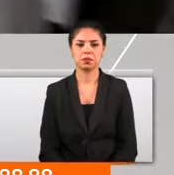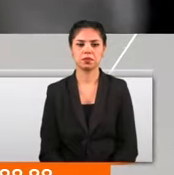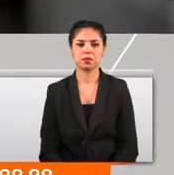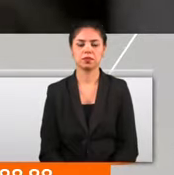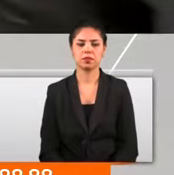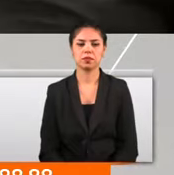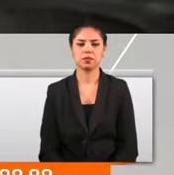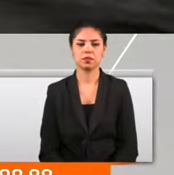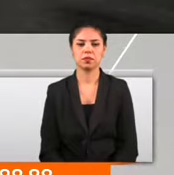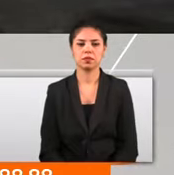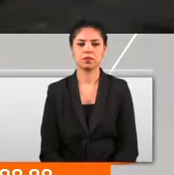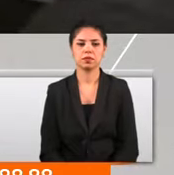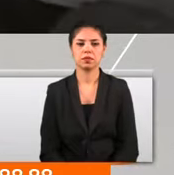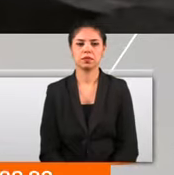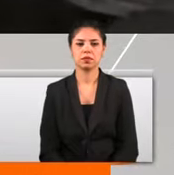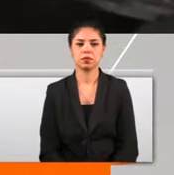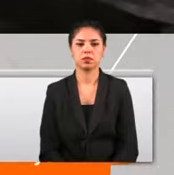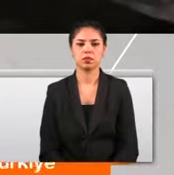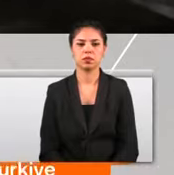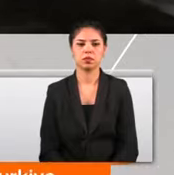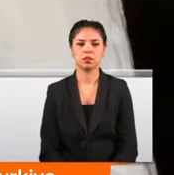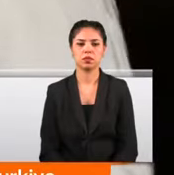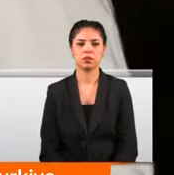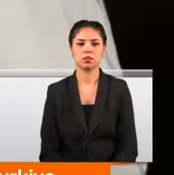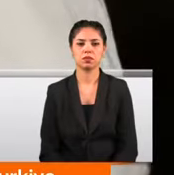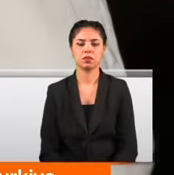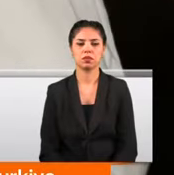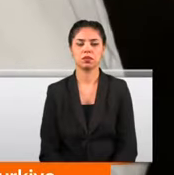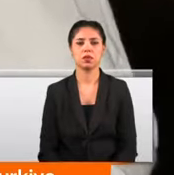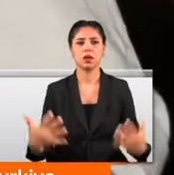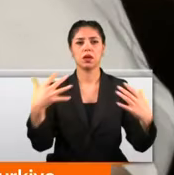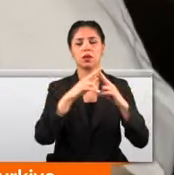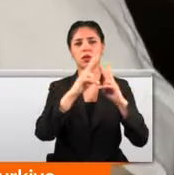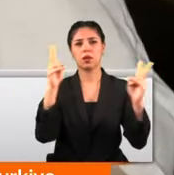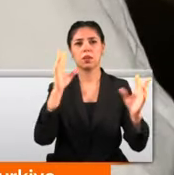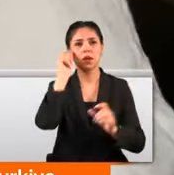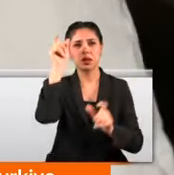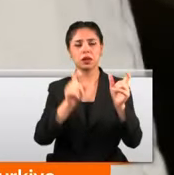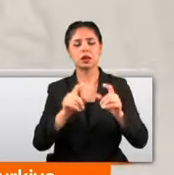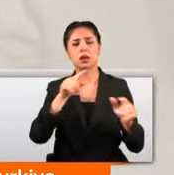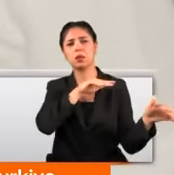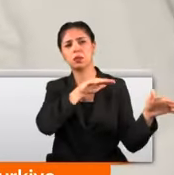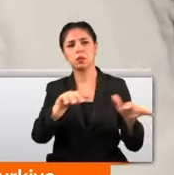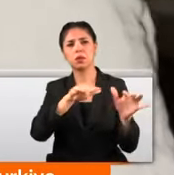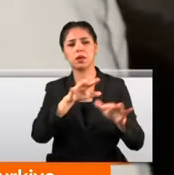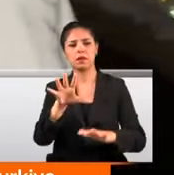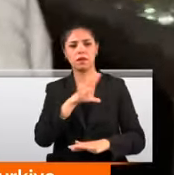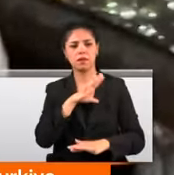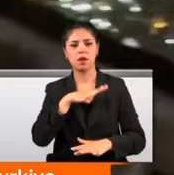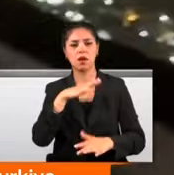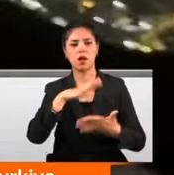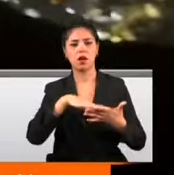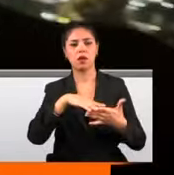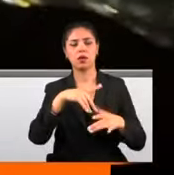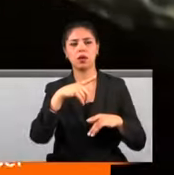Fatma Validemizi hamileyken gelmesi daha çok duygulu oluyor. Gece boyunca insanlar akın akın buraya gelmeye devam etti artık. Kalan arkadaşım Hüseyin